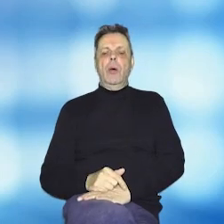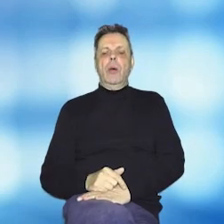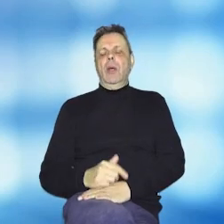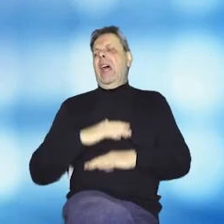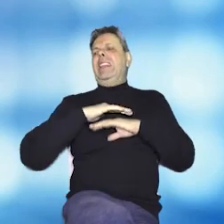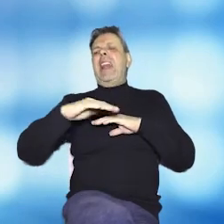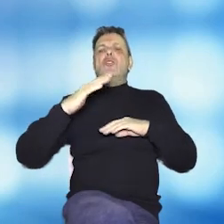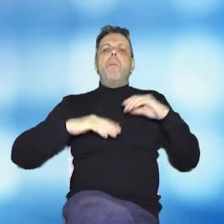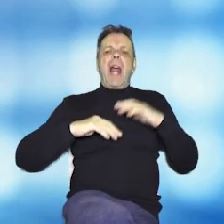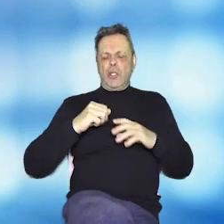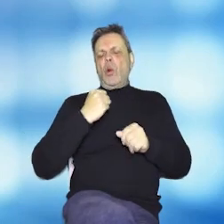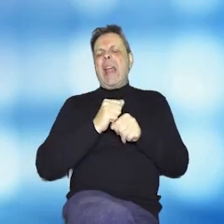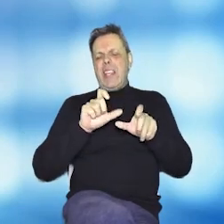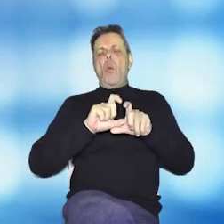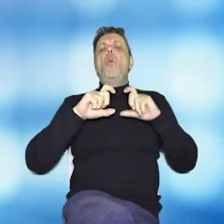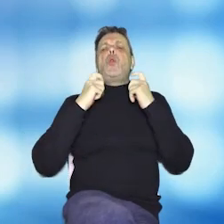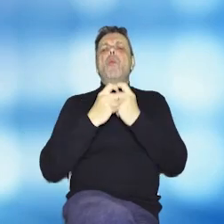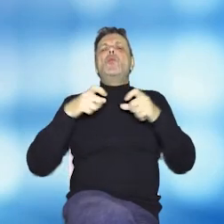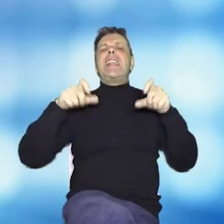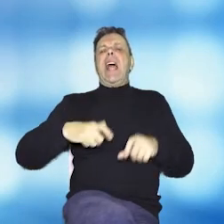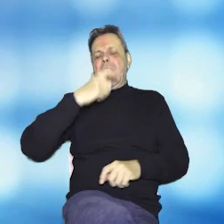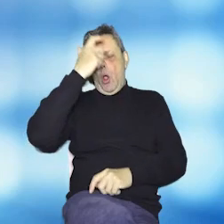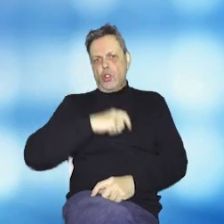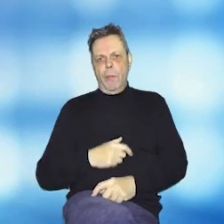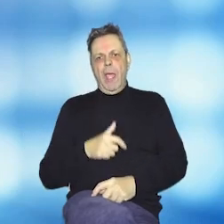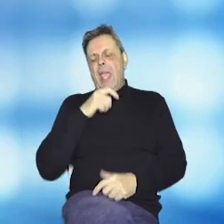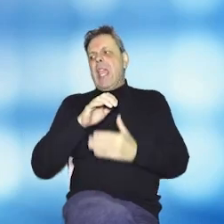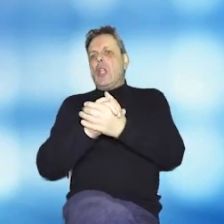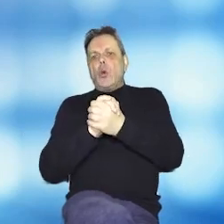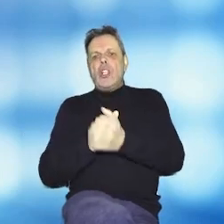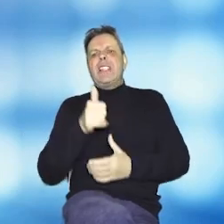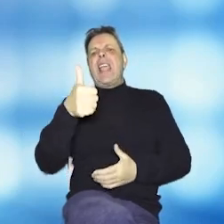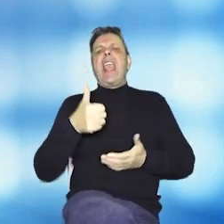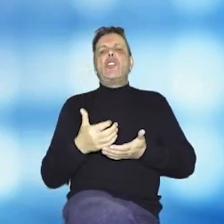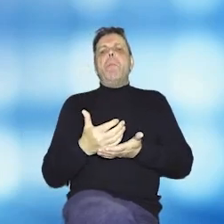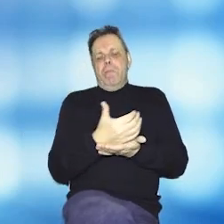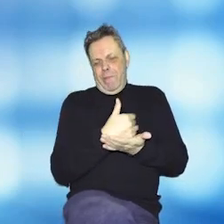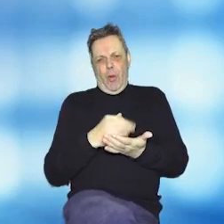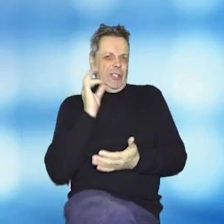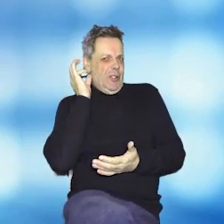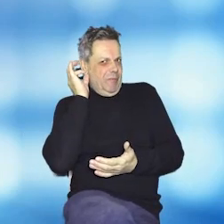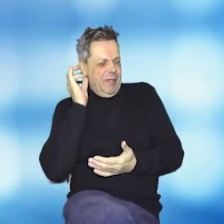terensku praksu odraditi u domu za starije osobe i družiti se s jednom korisnicom,